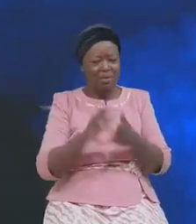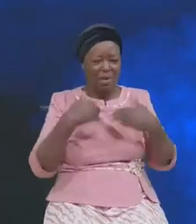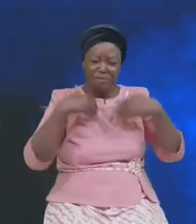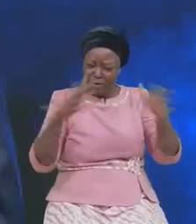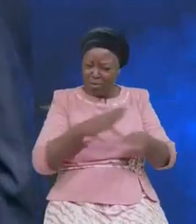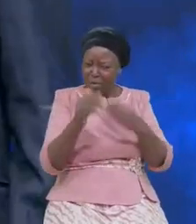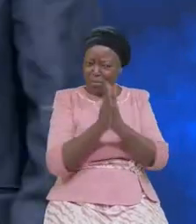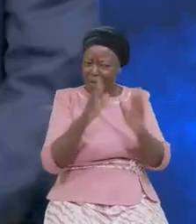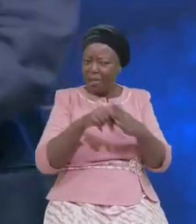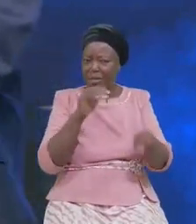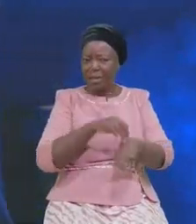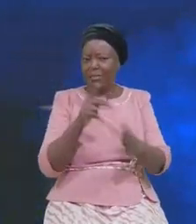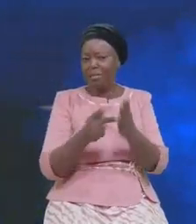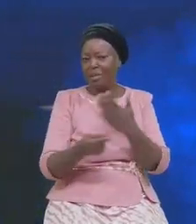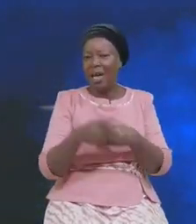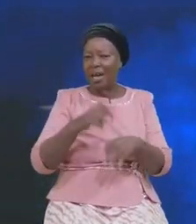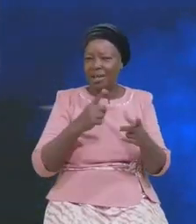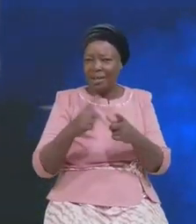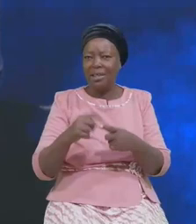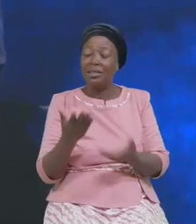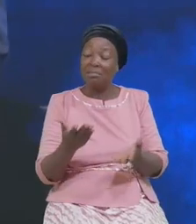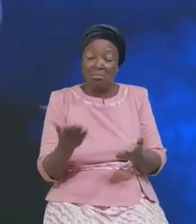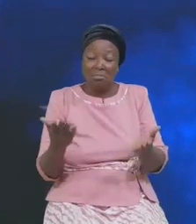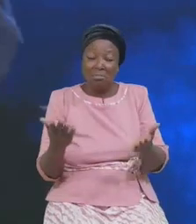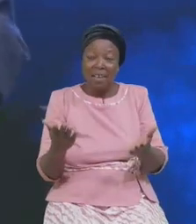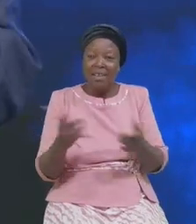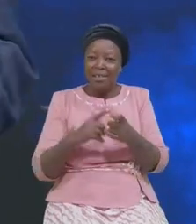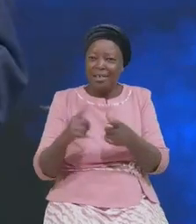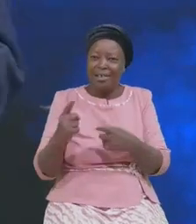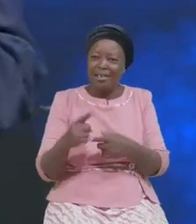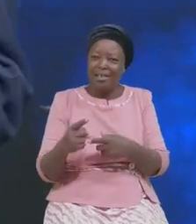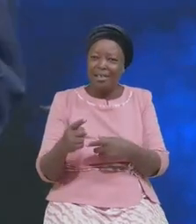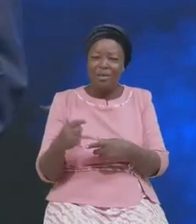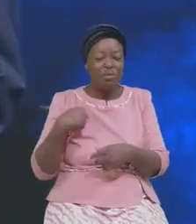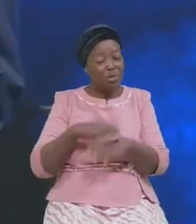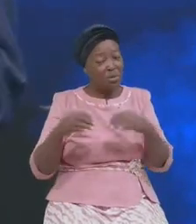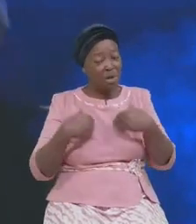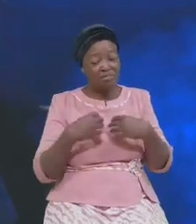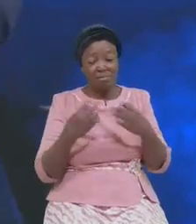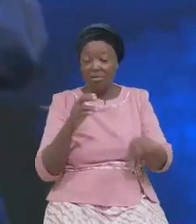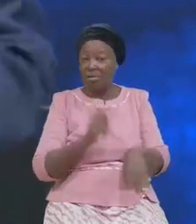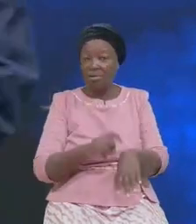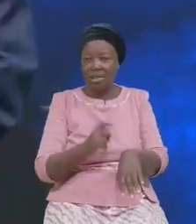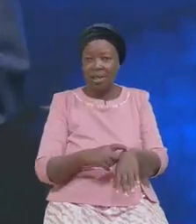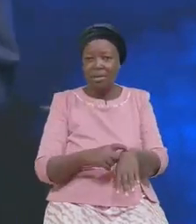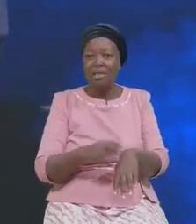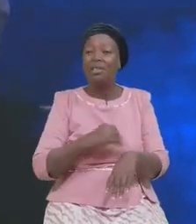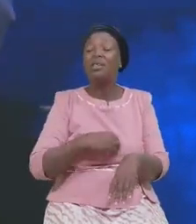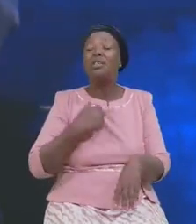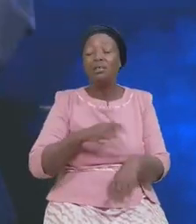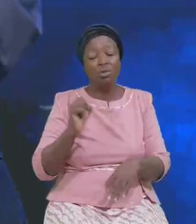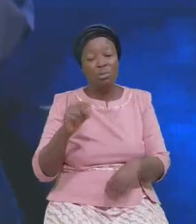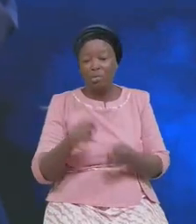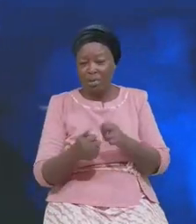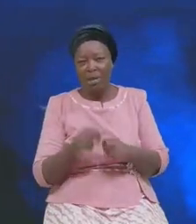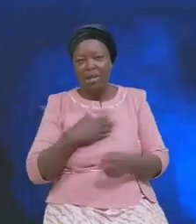alors, ils ont amené quelques... Ils ont dit que seulement, nous n'avons pas beaucoup de temps. Ils ont dit qu'ils seront très très brefs.